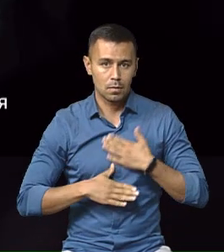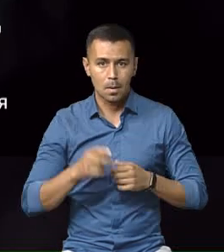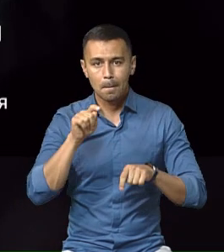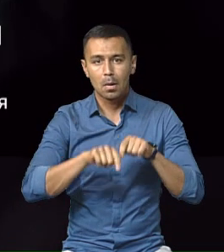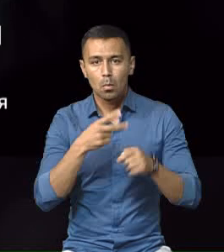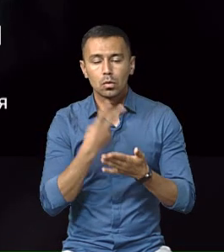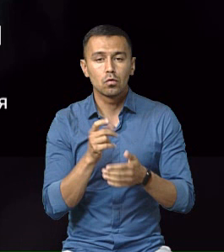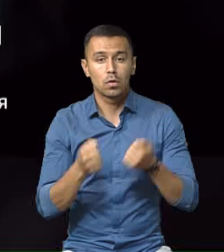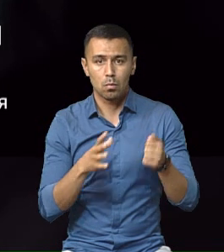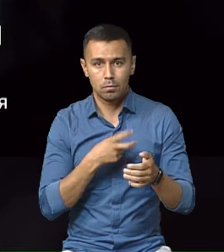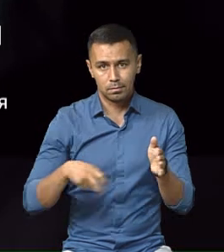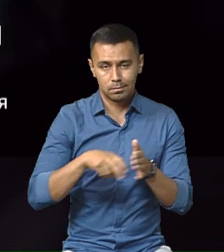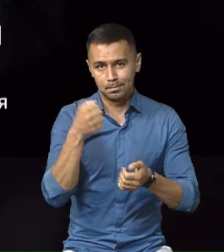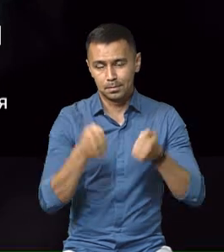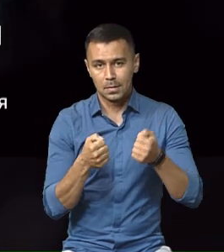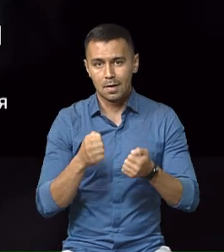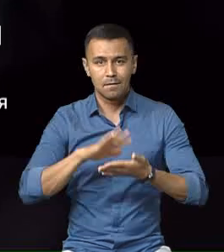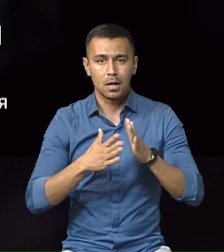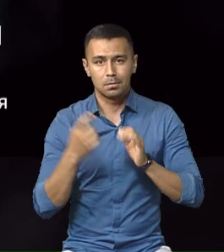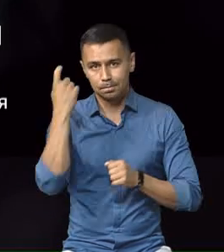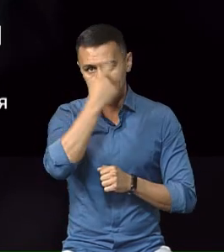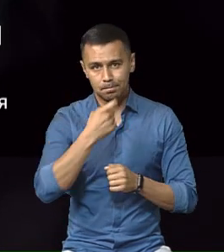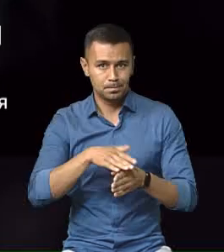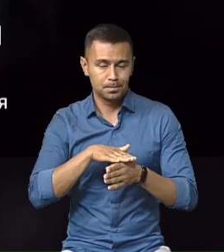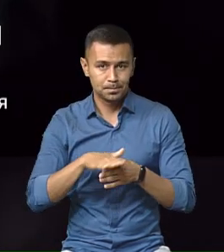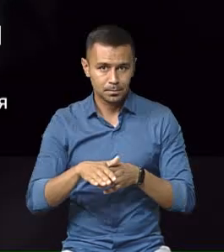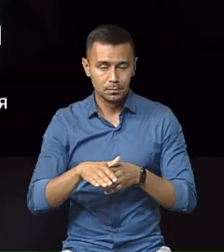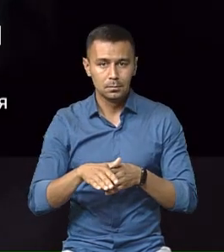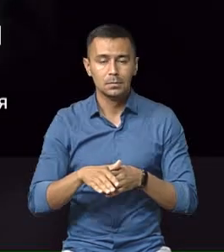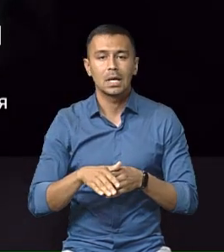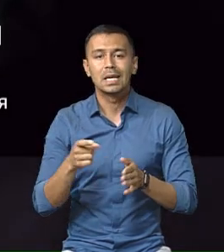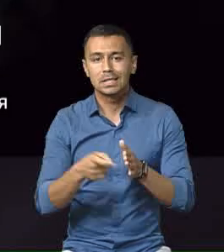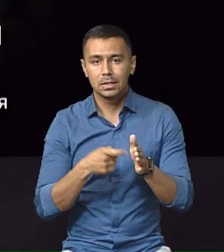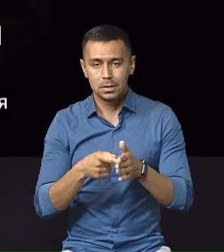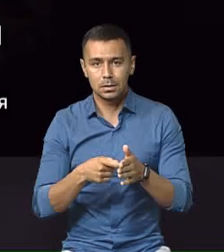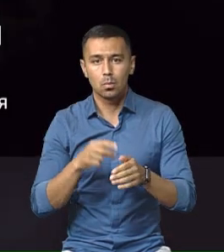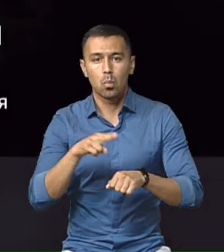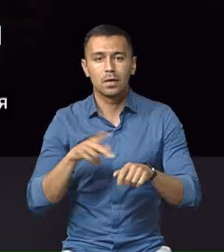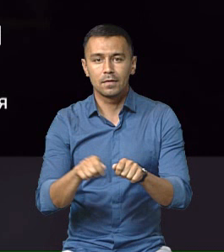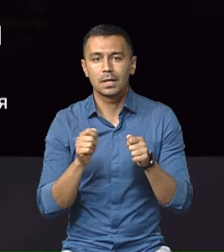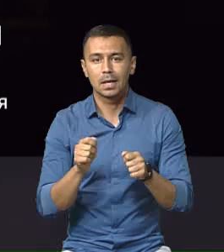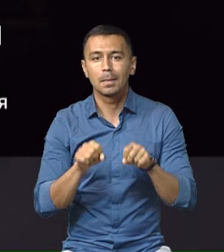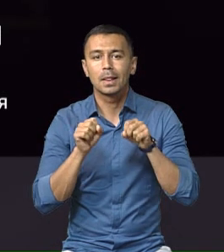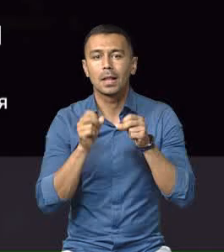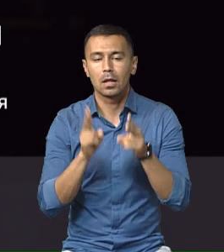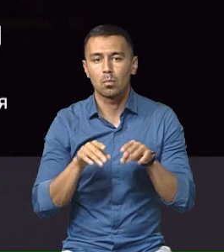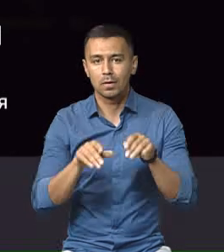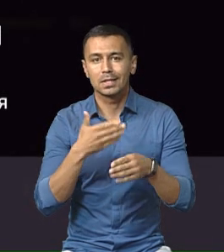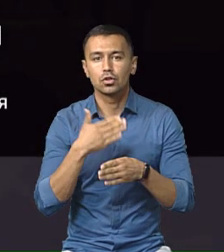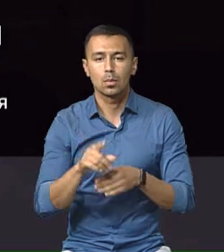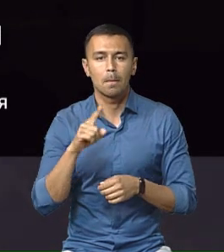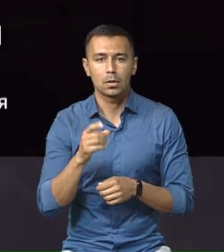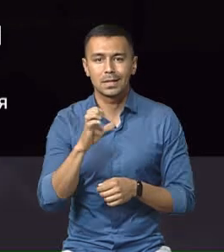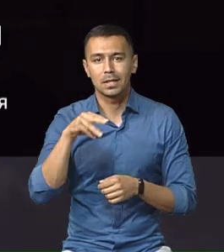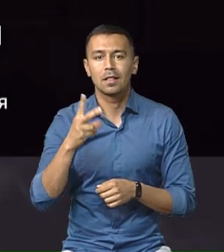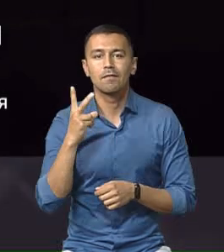водій був за кермом у стані алкогольного сп'яніння. Слідчі Шепетівського райуправління поліції відкрили кримінальне провадження за частиною 1